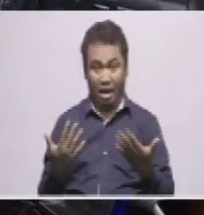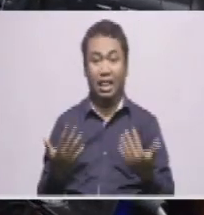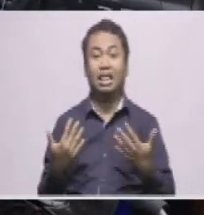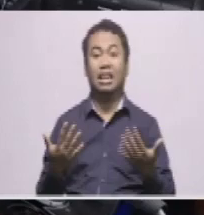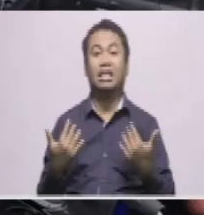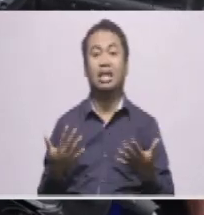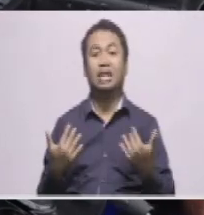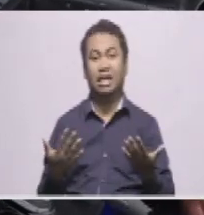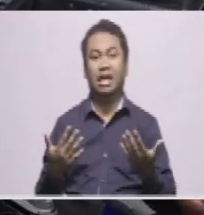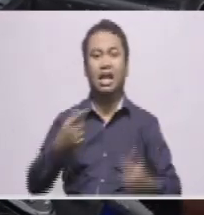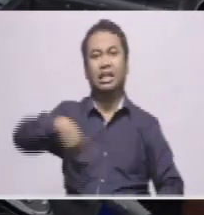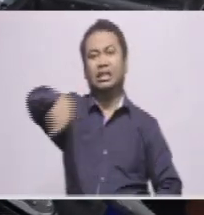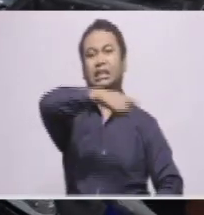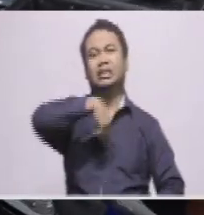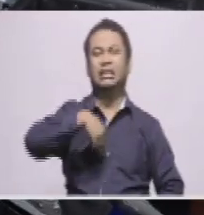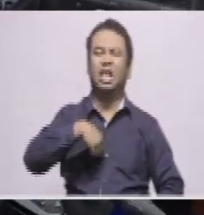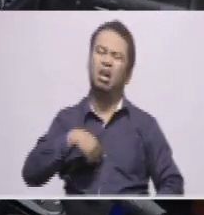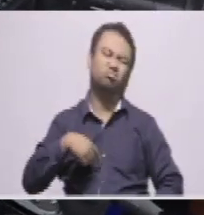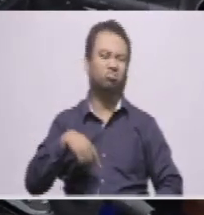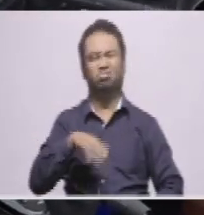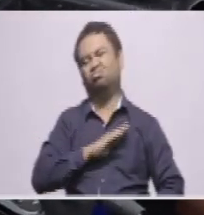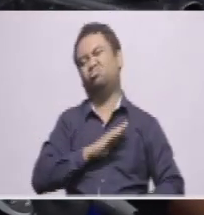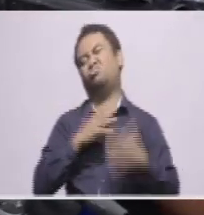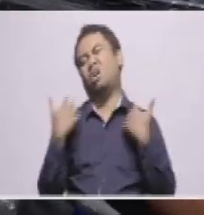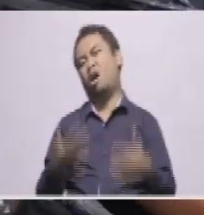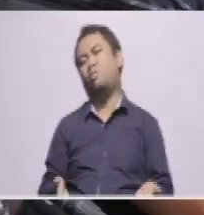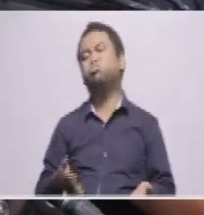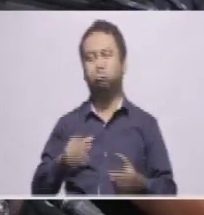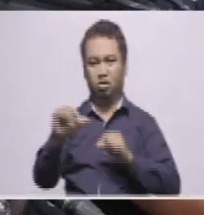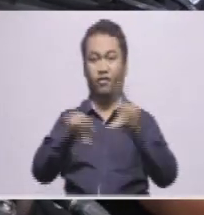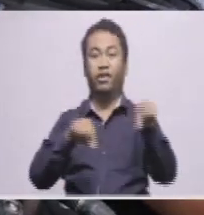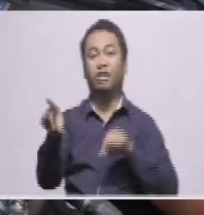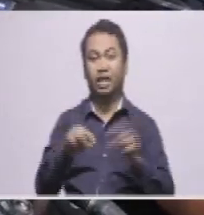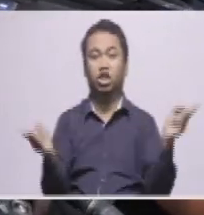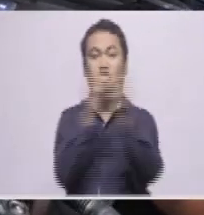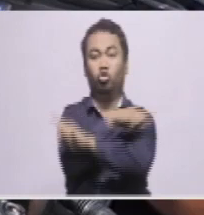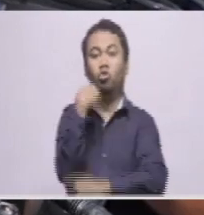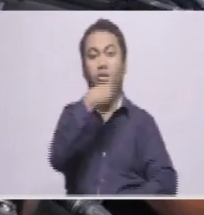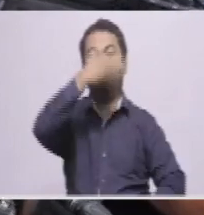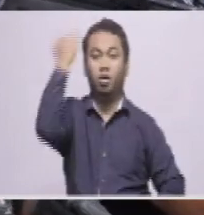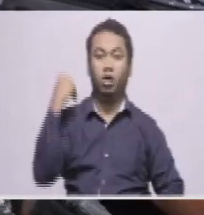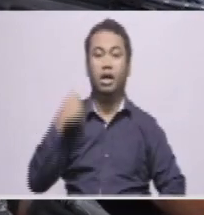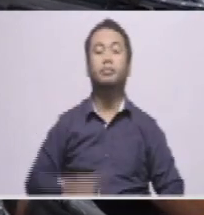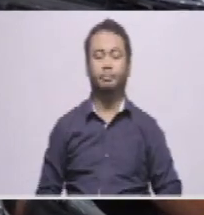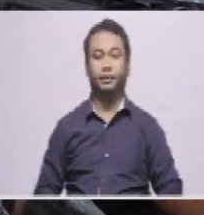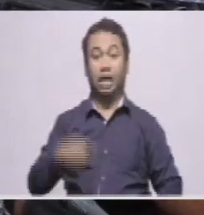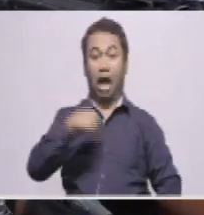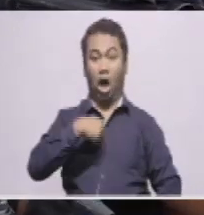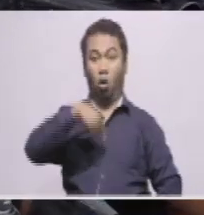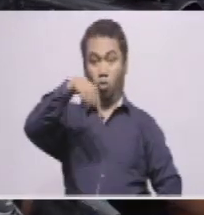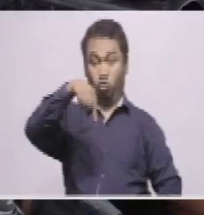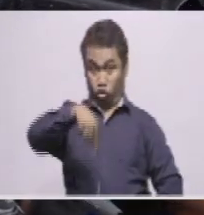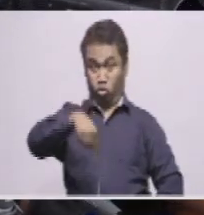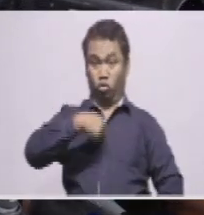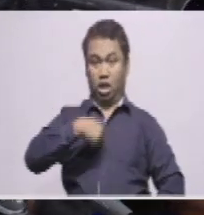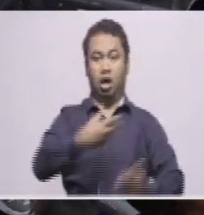rehefa fividianana solombavam-bahoaka dia malaindainy ka eto manentana ny malagasy jivaky volo izay